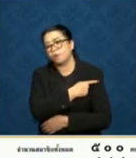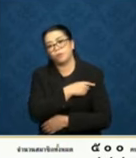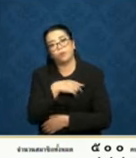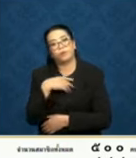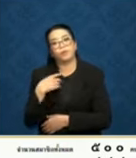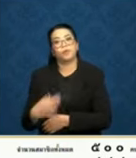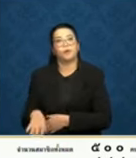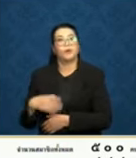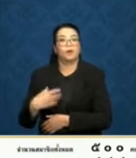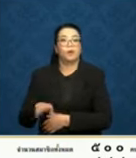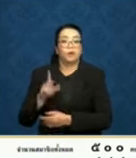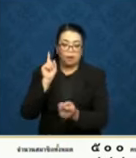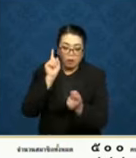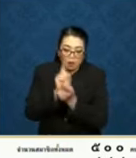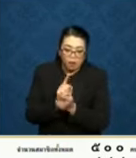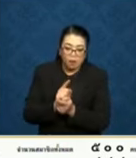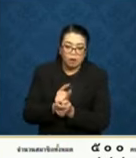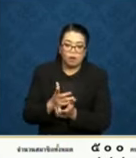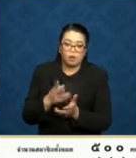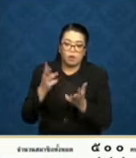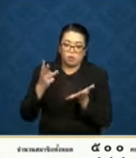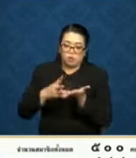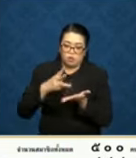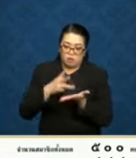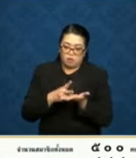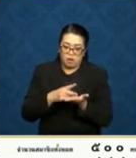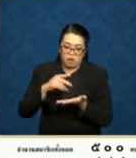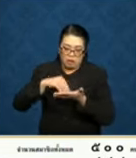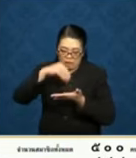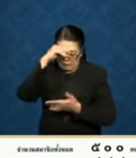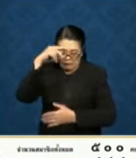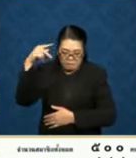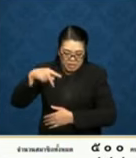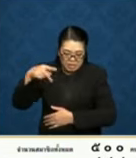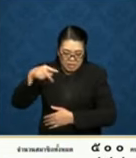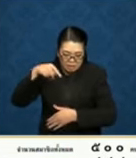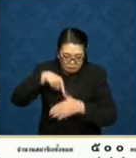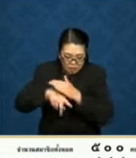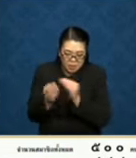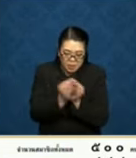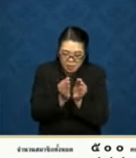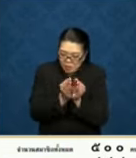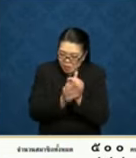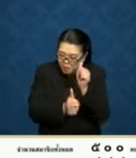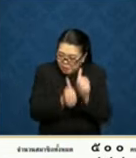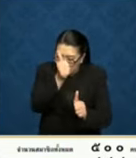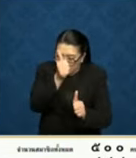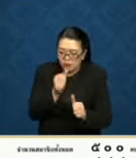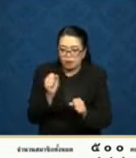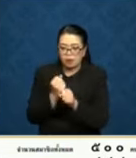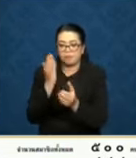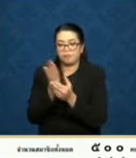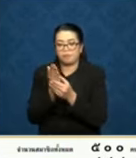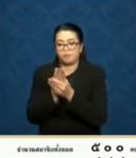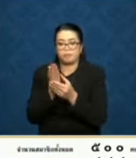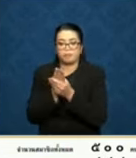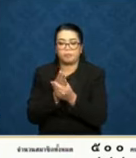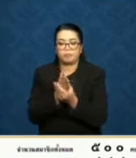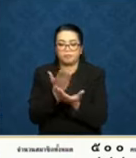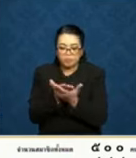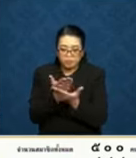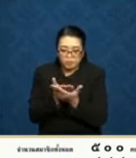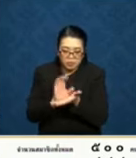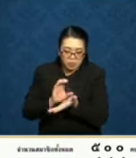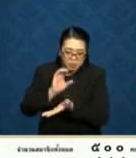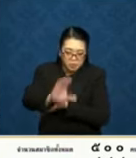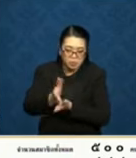ไยัต้องเจอคากวดวิชา ต้องไปเจอติว เพื่อทจะทำคะแนนสอบได้ดีต้องไปทำ Portfolio ซึ่งหมดเงิน